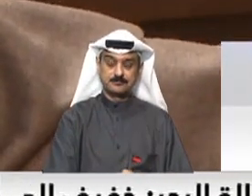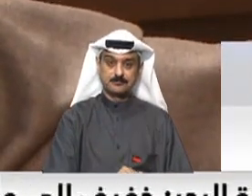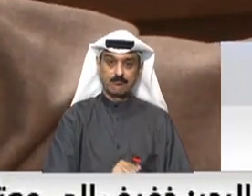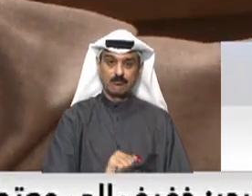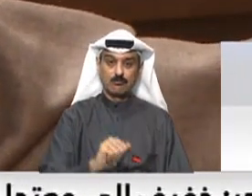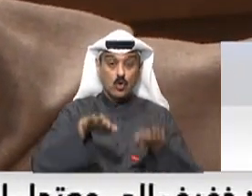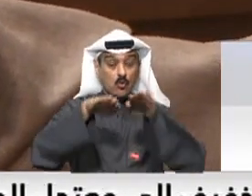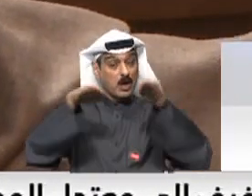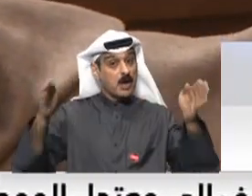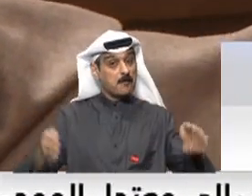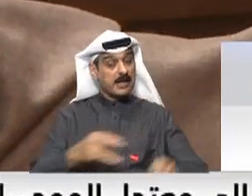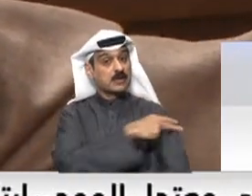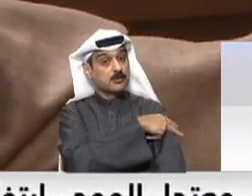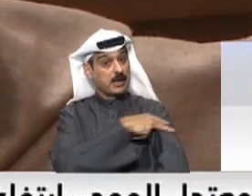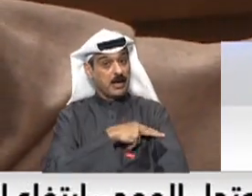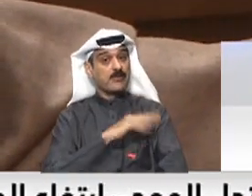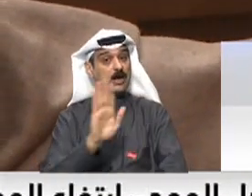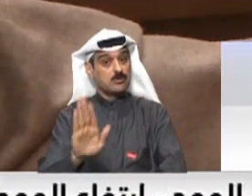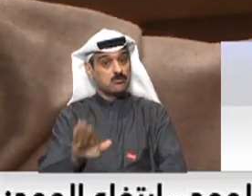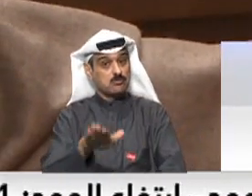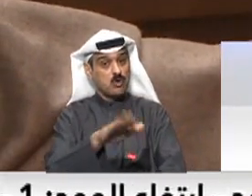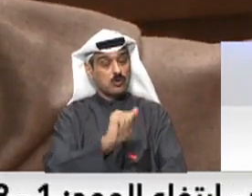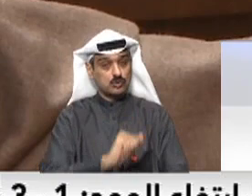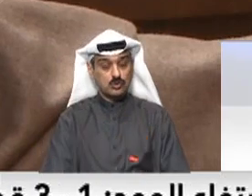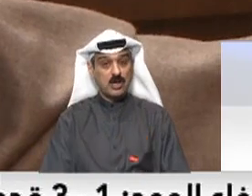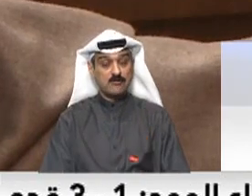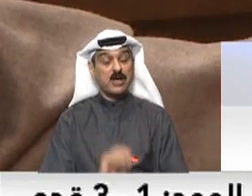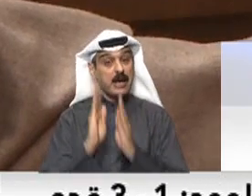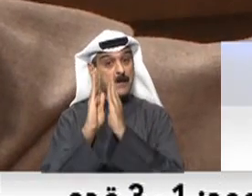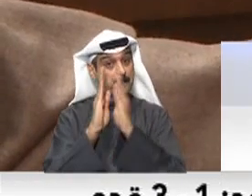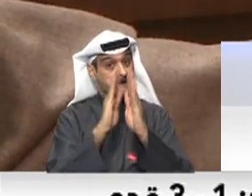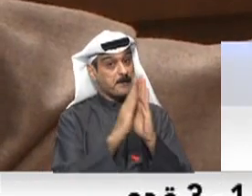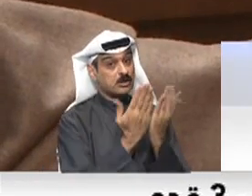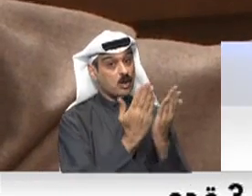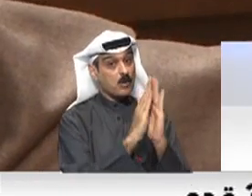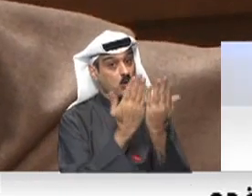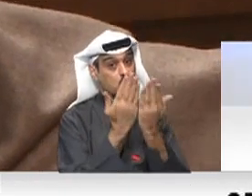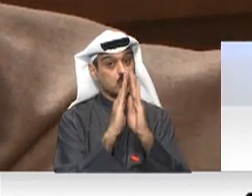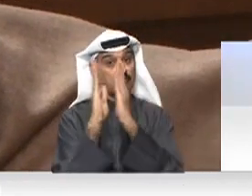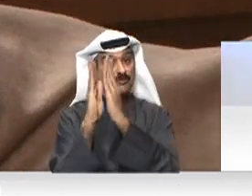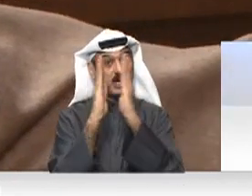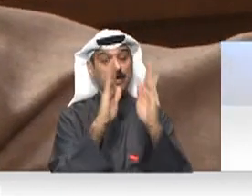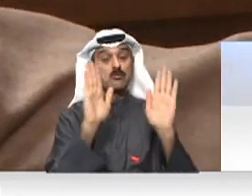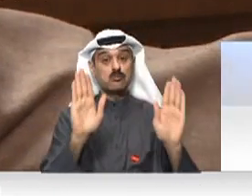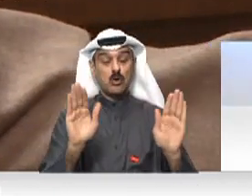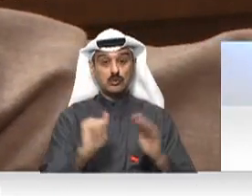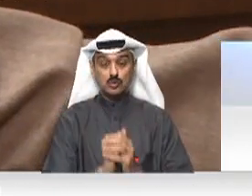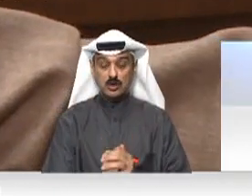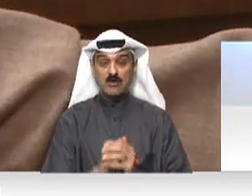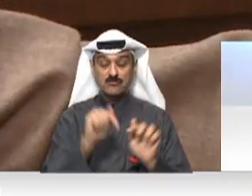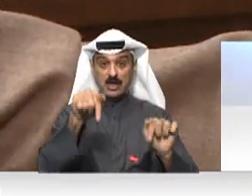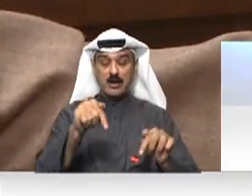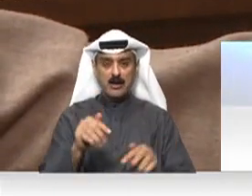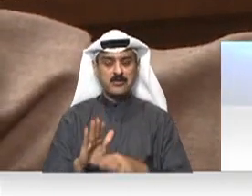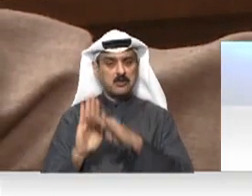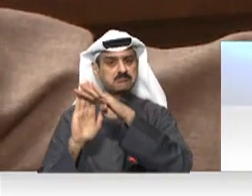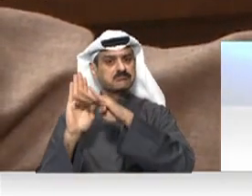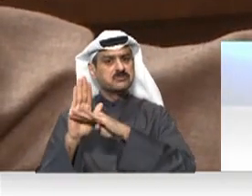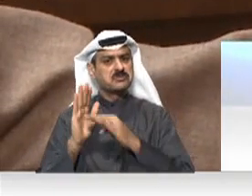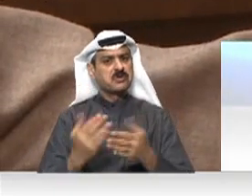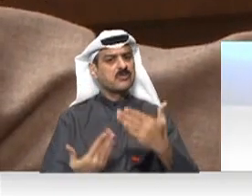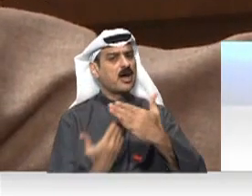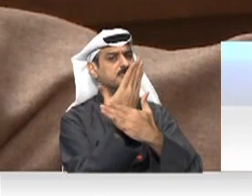مكاتب للأعضاء، ويوجد مكتبة عامة أيضا، ونظام أرشيف حديث،